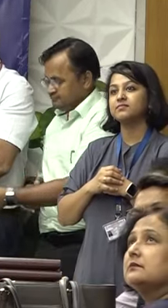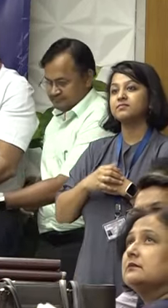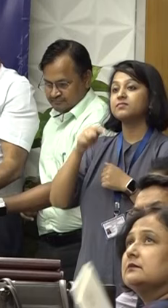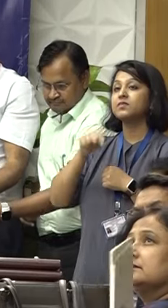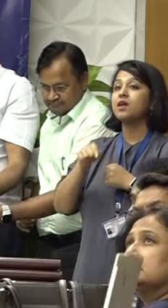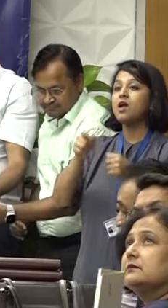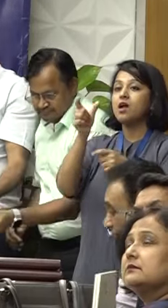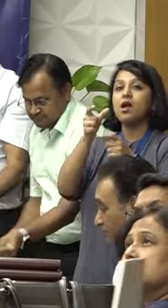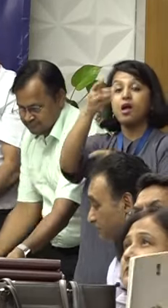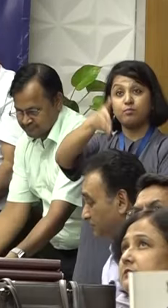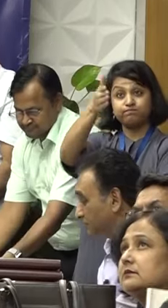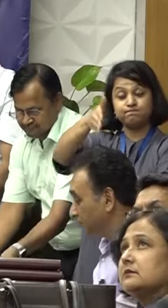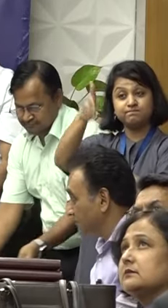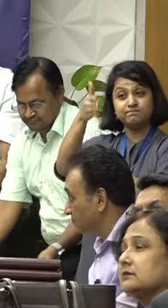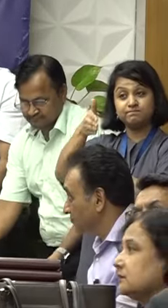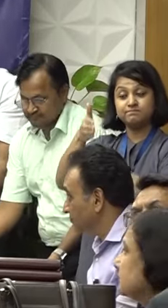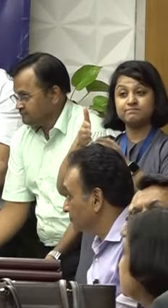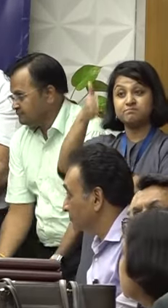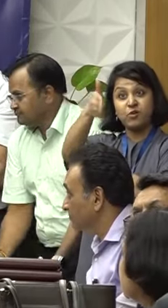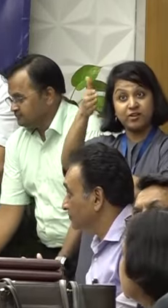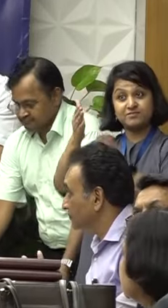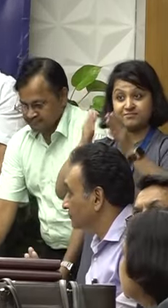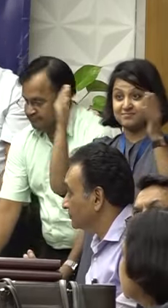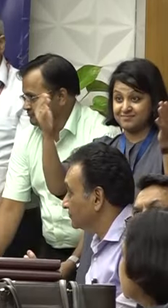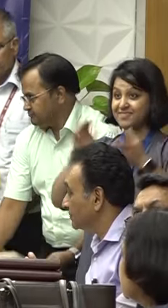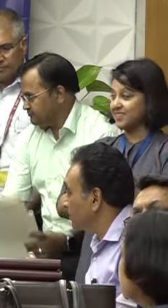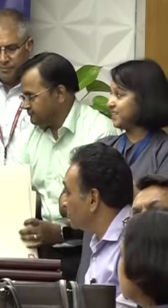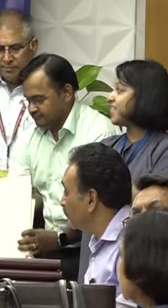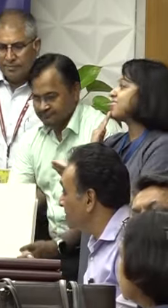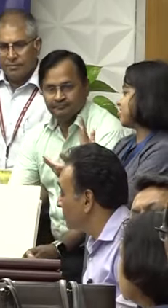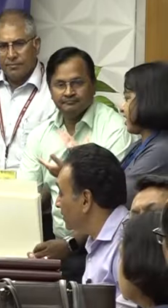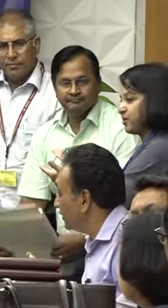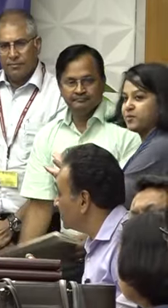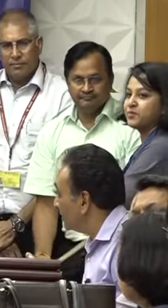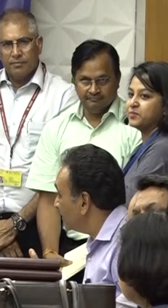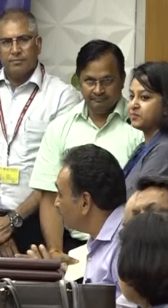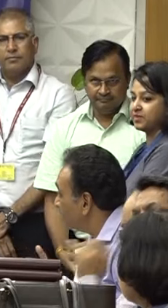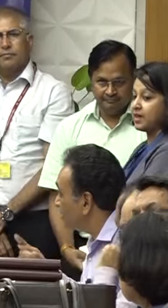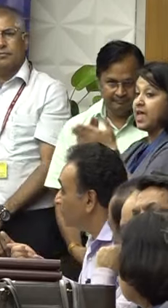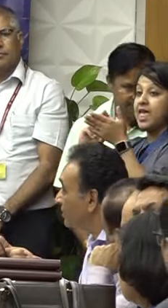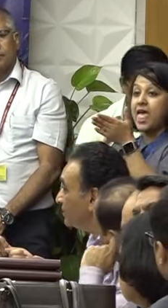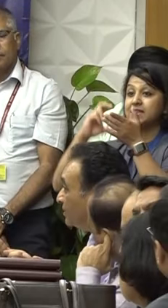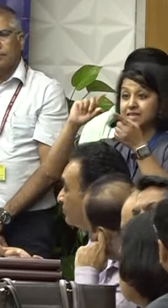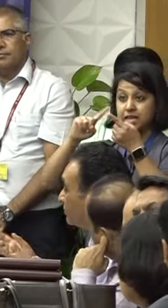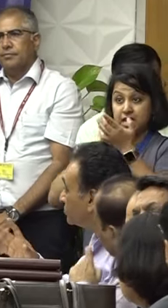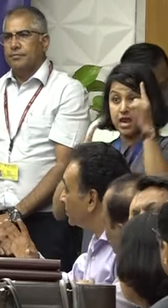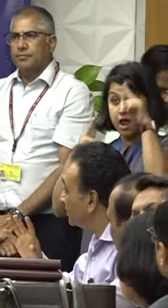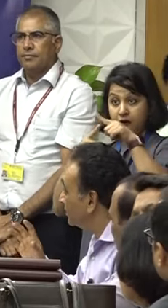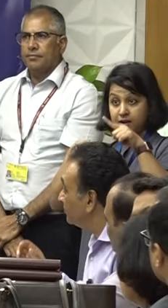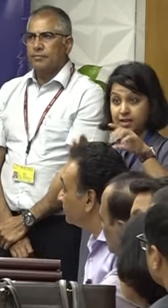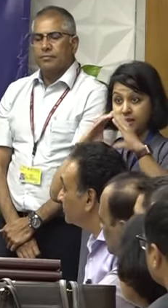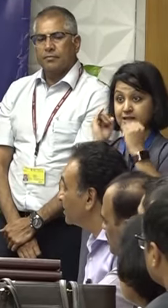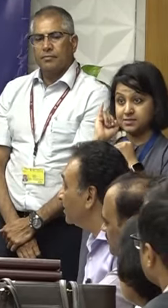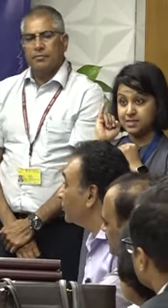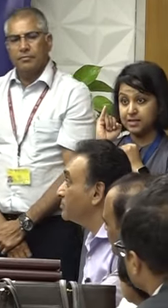आप सभी को बहुत बहुत बधाई तथा सर आपका आभार। यूनिकी के समय NCERT की 6ठी से 12वीं की डेफ बच्चों के